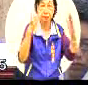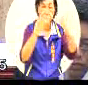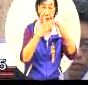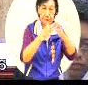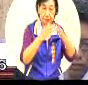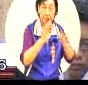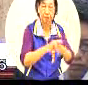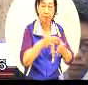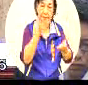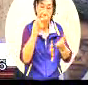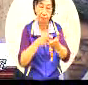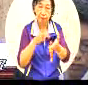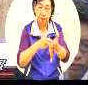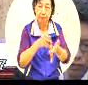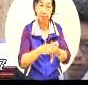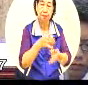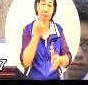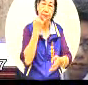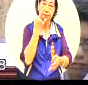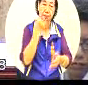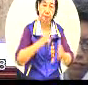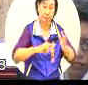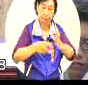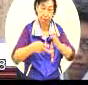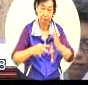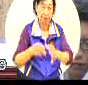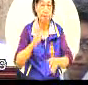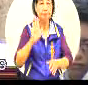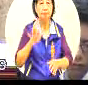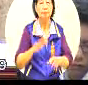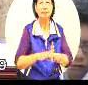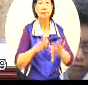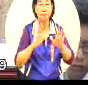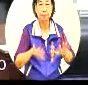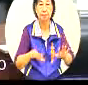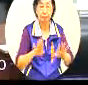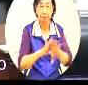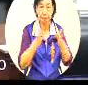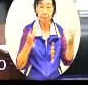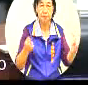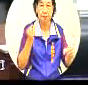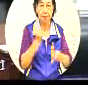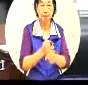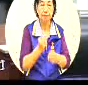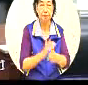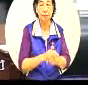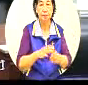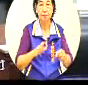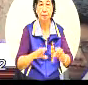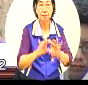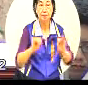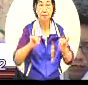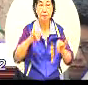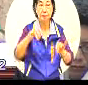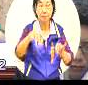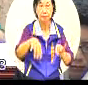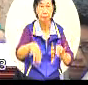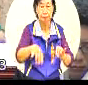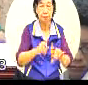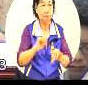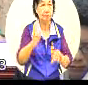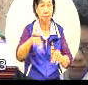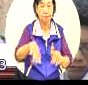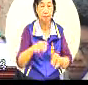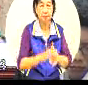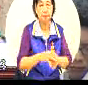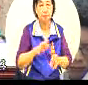修。 现在有在进行了没有？ 现在有在进行，正在进行当中。 那预计要在什么地点？ 地点上我们有多数在